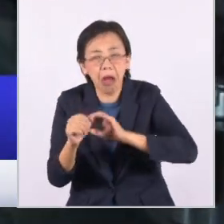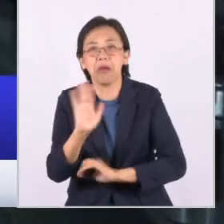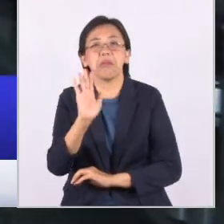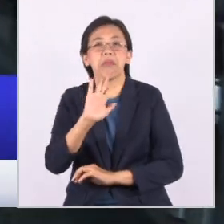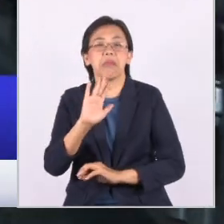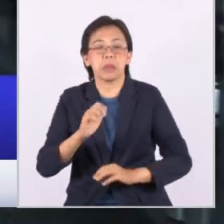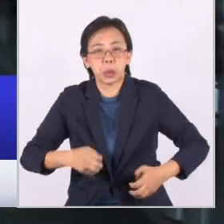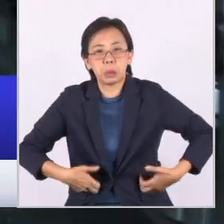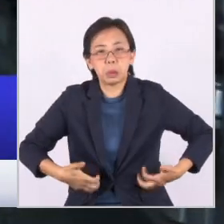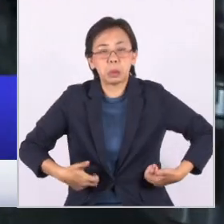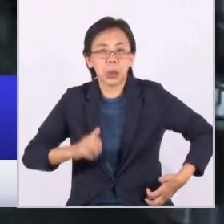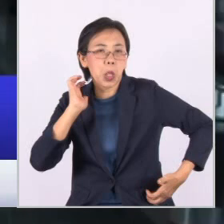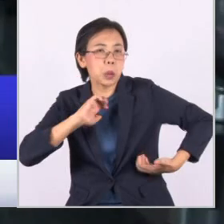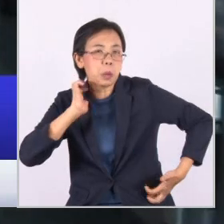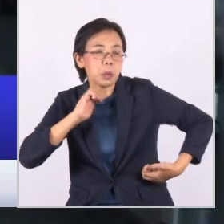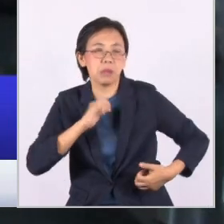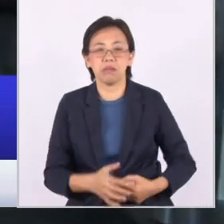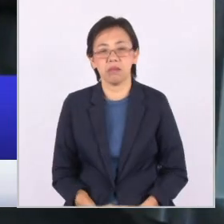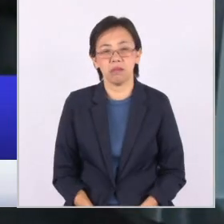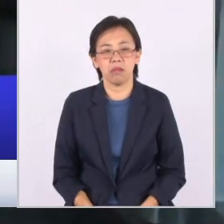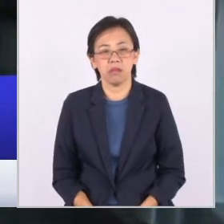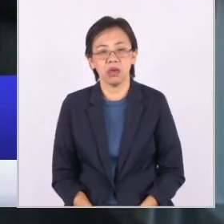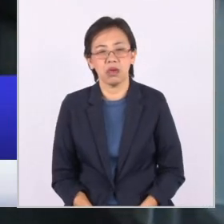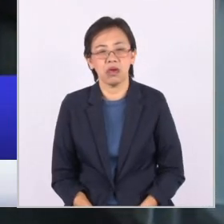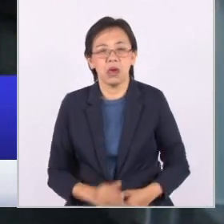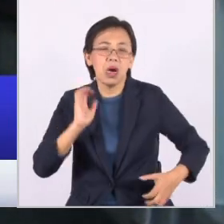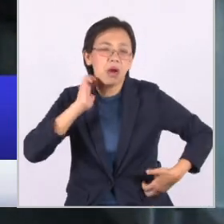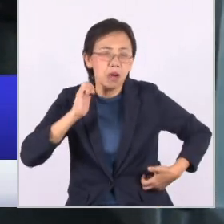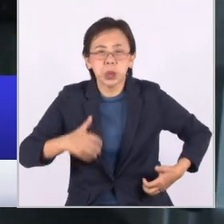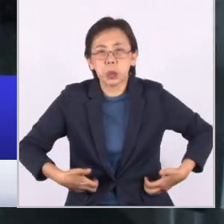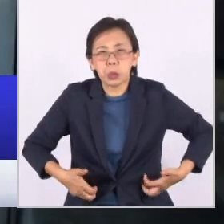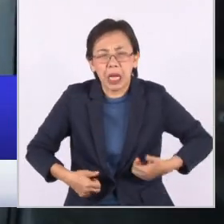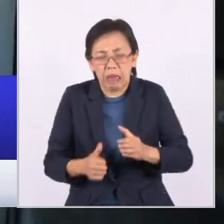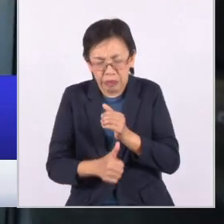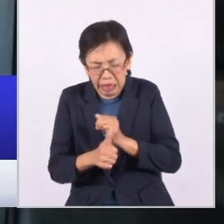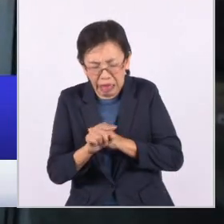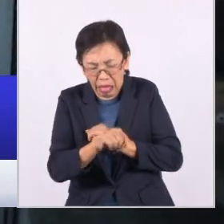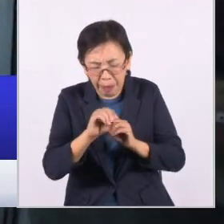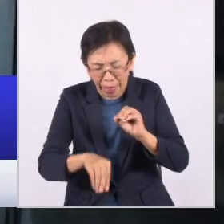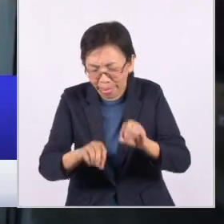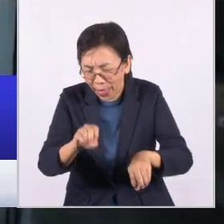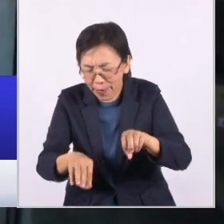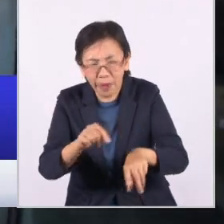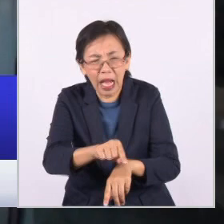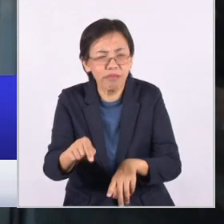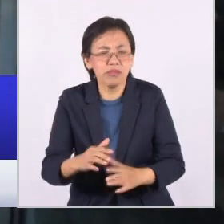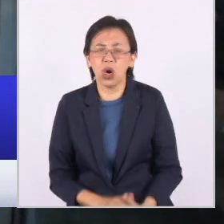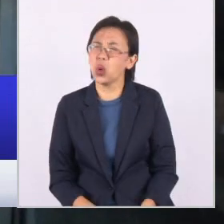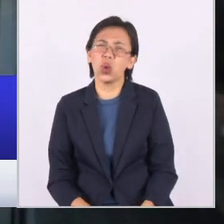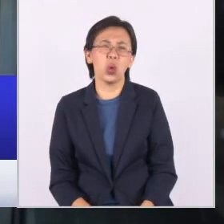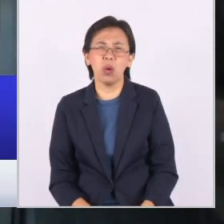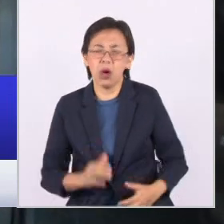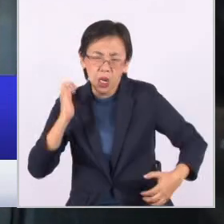ของมันใช่ดีมันมีขี้ลิงมั่งอะไรมั่งก็เดี๋ยวรู้เลยว่าเขาเป็นลิง รู้สึก แต่คือมันไม่หมดอ่ะมันไม่หมดมันเยอะเยอะมากตอ